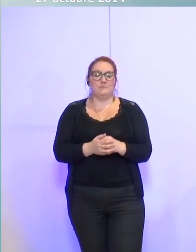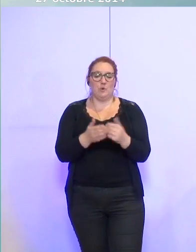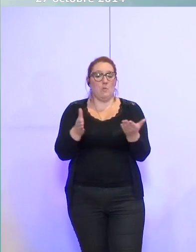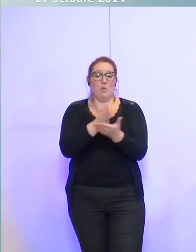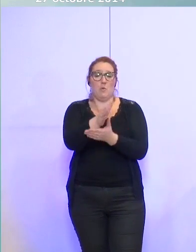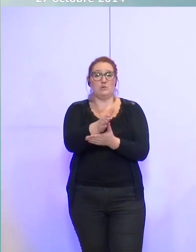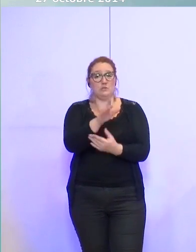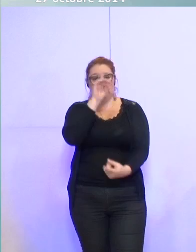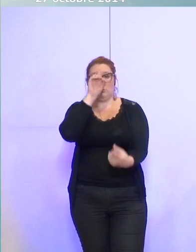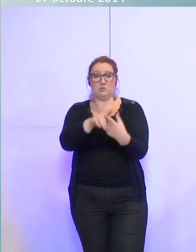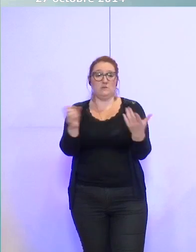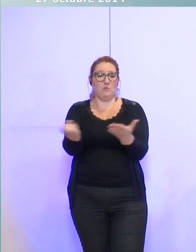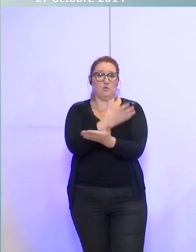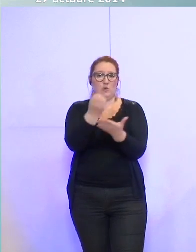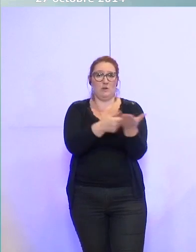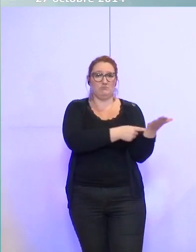données.